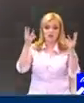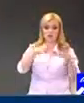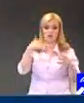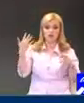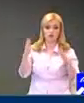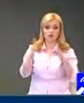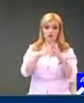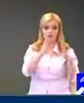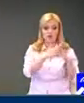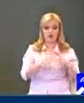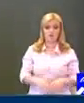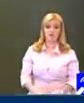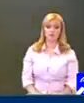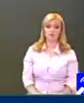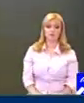dispăruți.